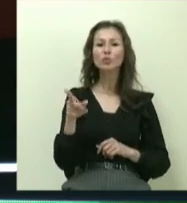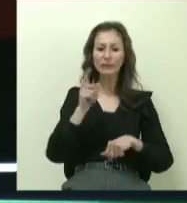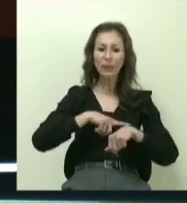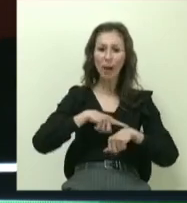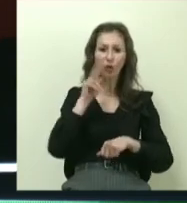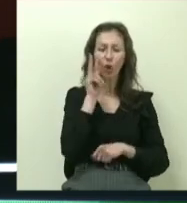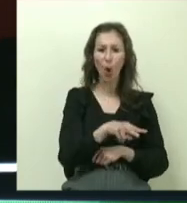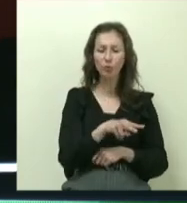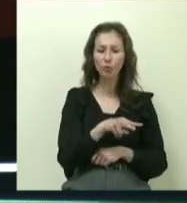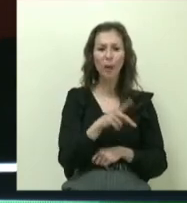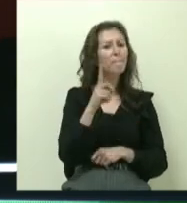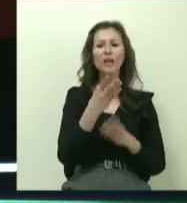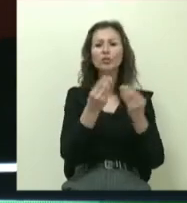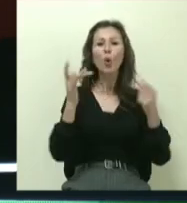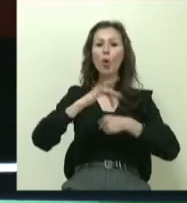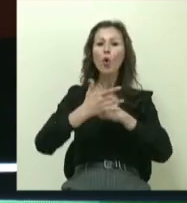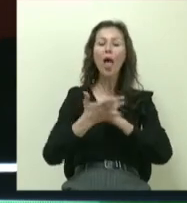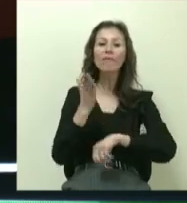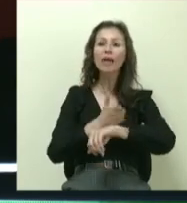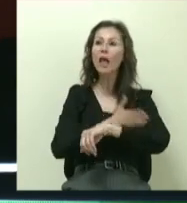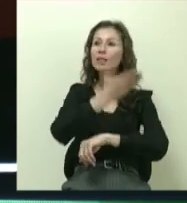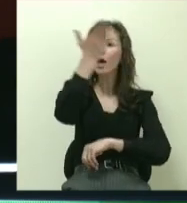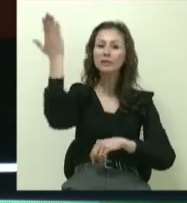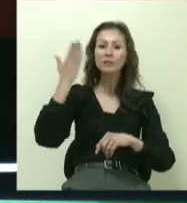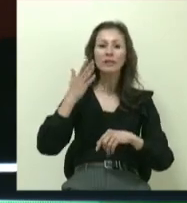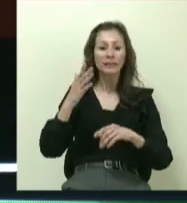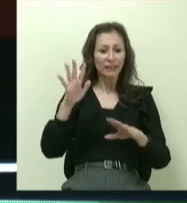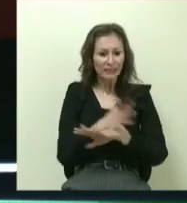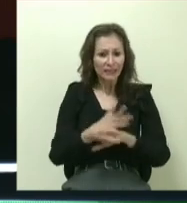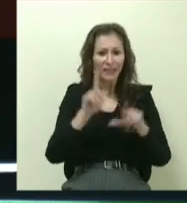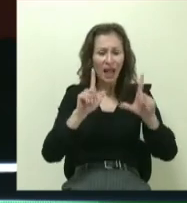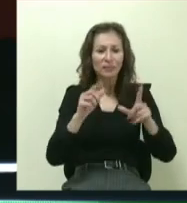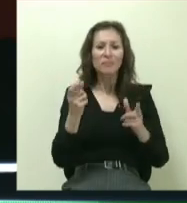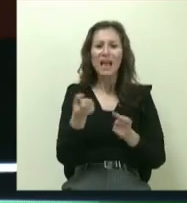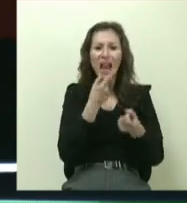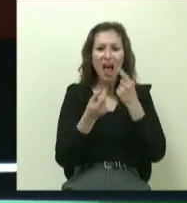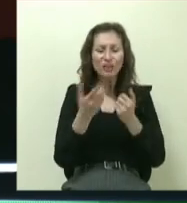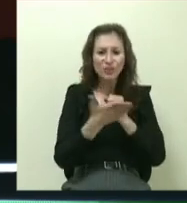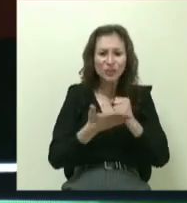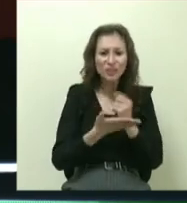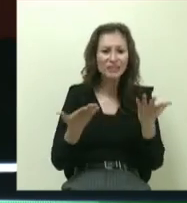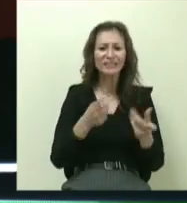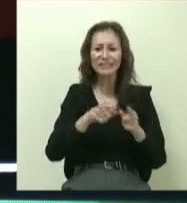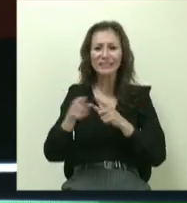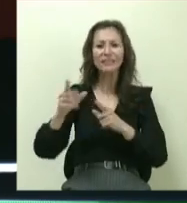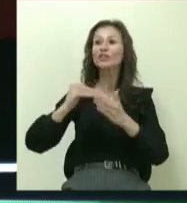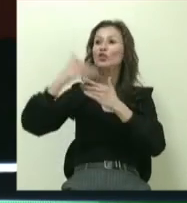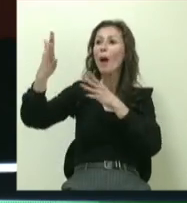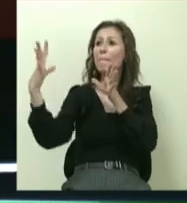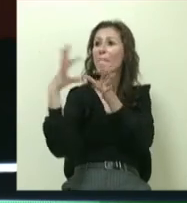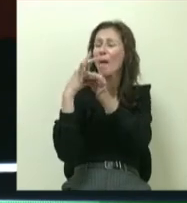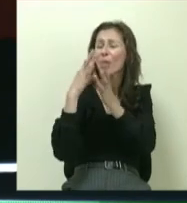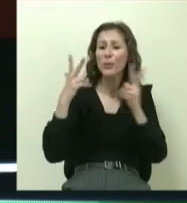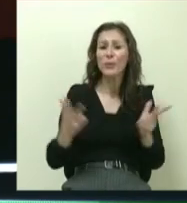sırasında gördük pek çok ülke vatandaşı tıbbi malzeme ve ilaç sektöründe ülkelerinin dışarıya bağımlılığının